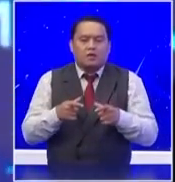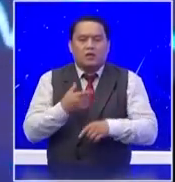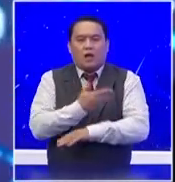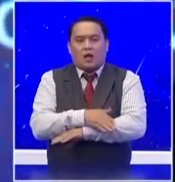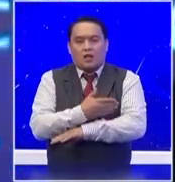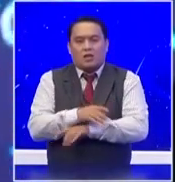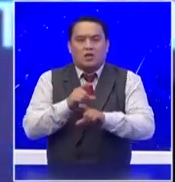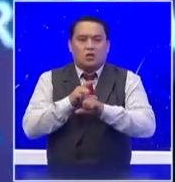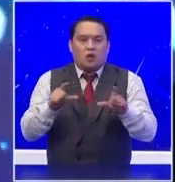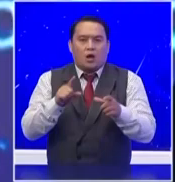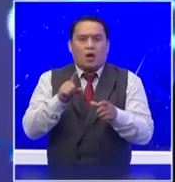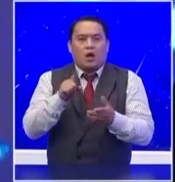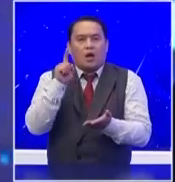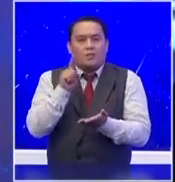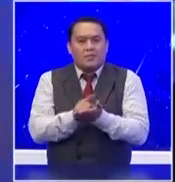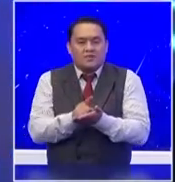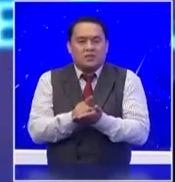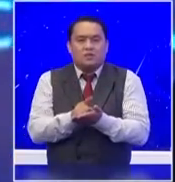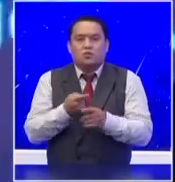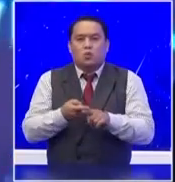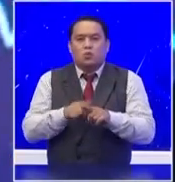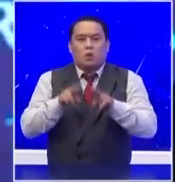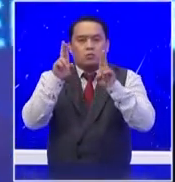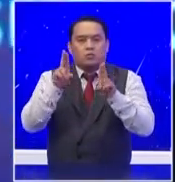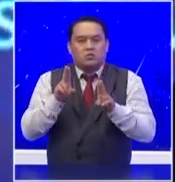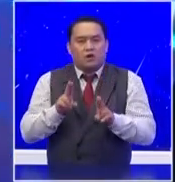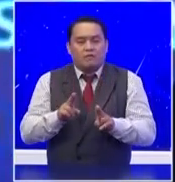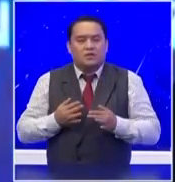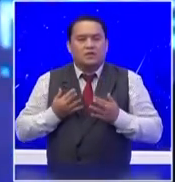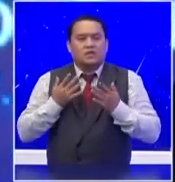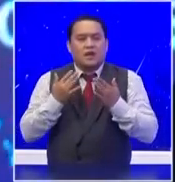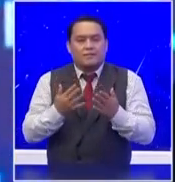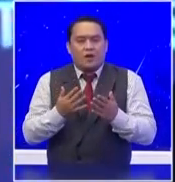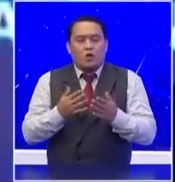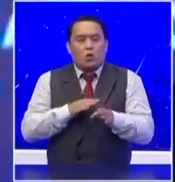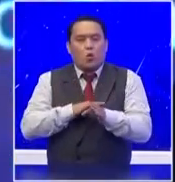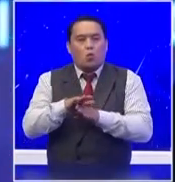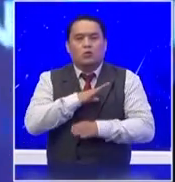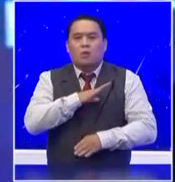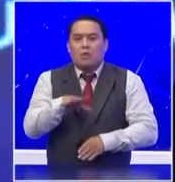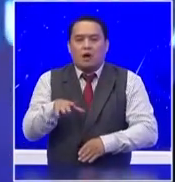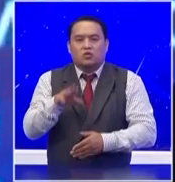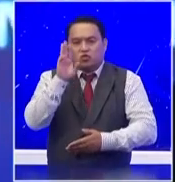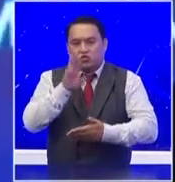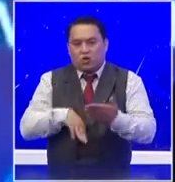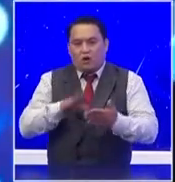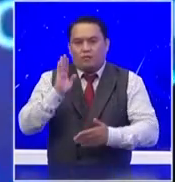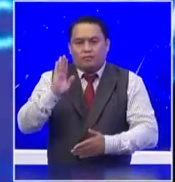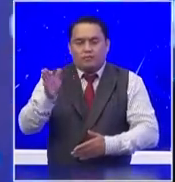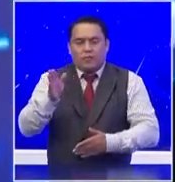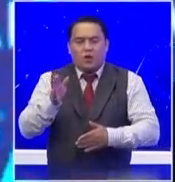және ғимарат ішінде тағуға міндетті. Осы ережені заң өкілдері талап етуге және орындамаған жағдайда айыппұл салуға